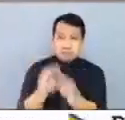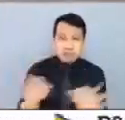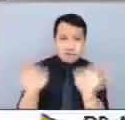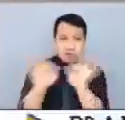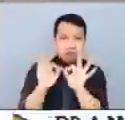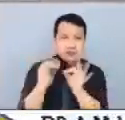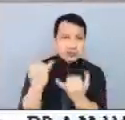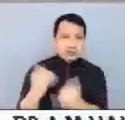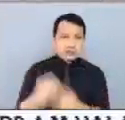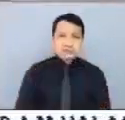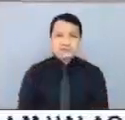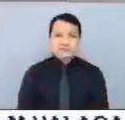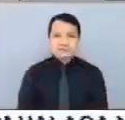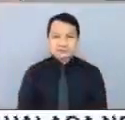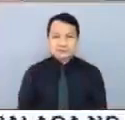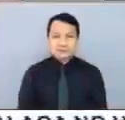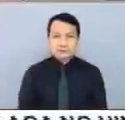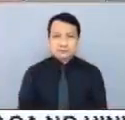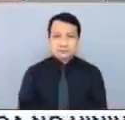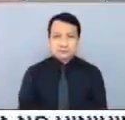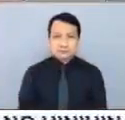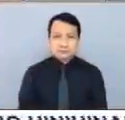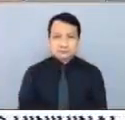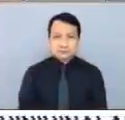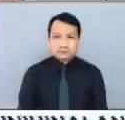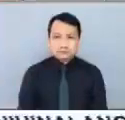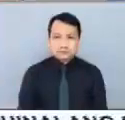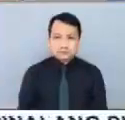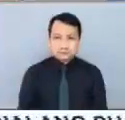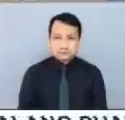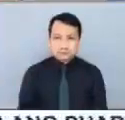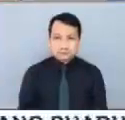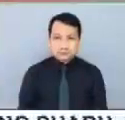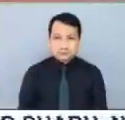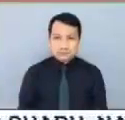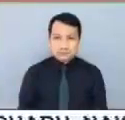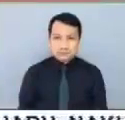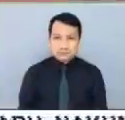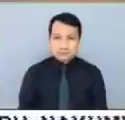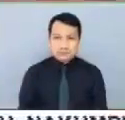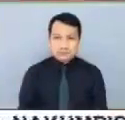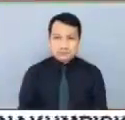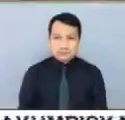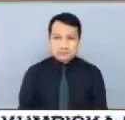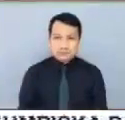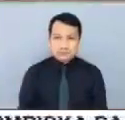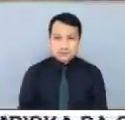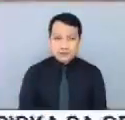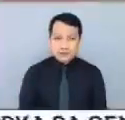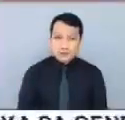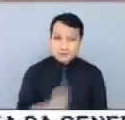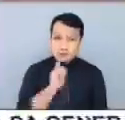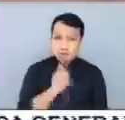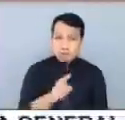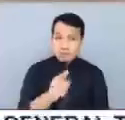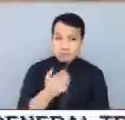Siguro maganda rin na tumakbo si Marcos sa North, di ba? Para meron din yung ganung klaseng